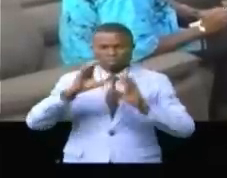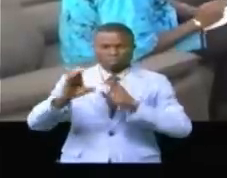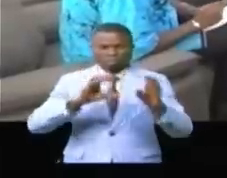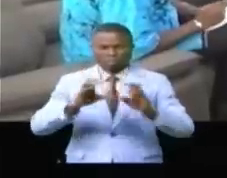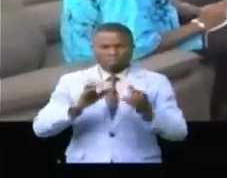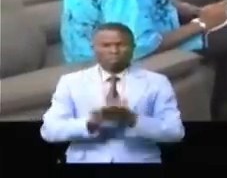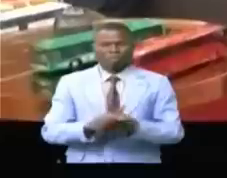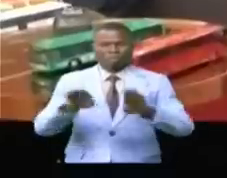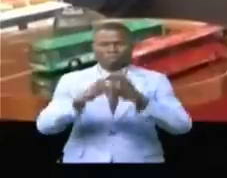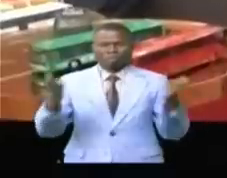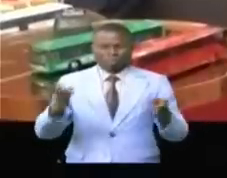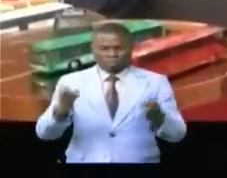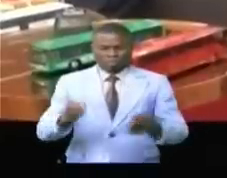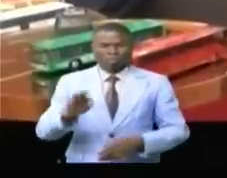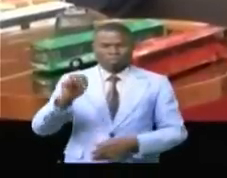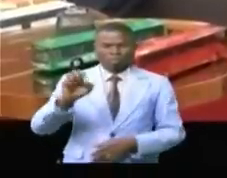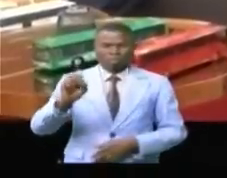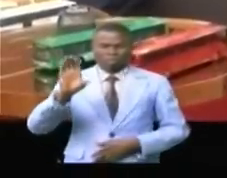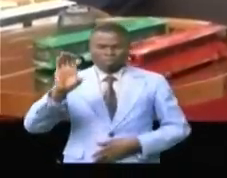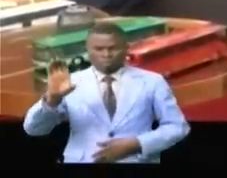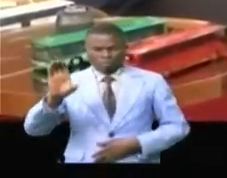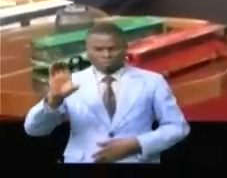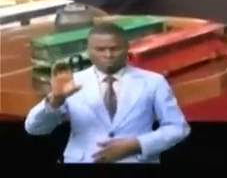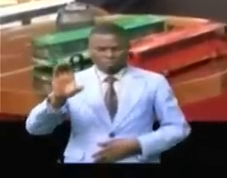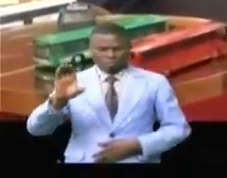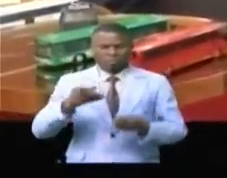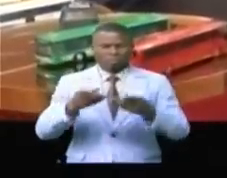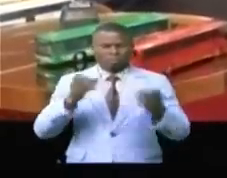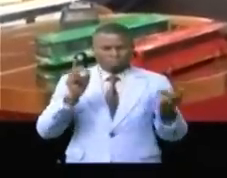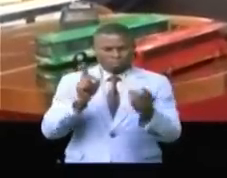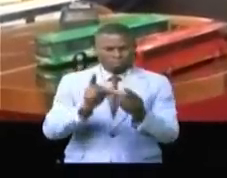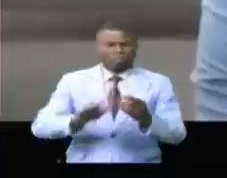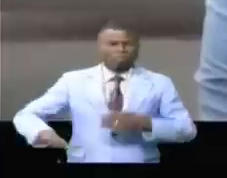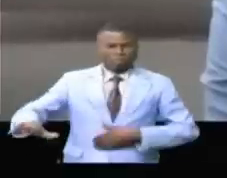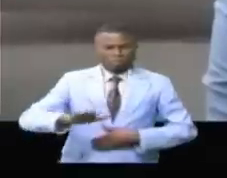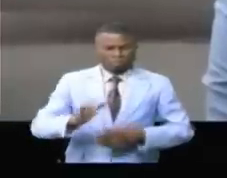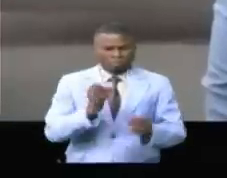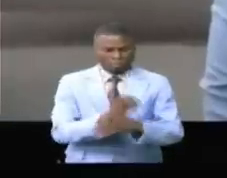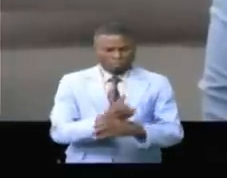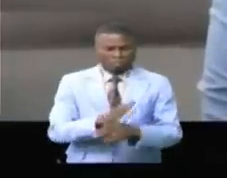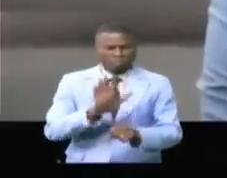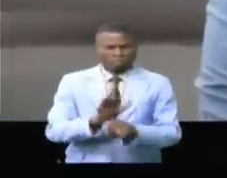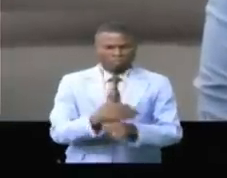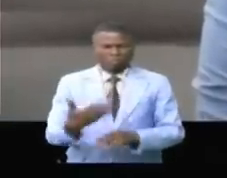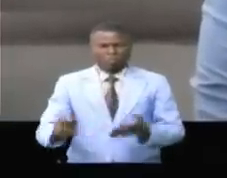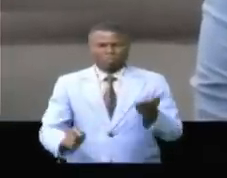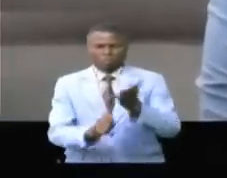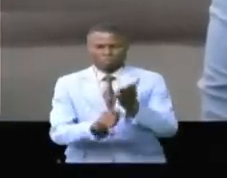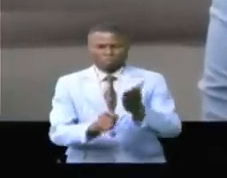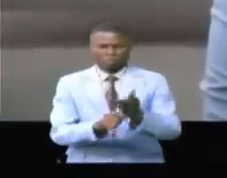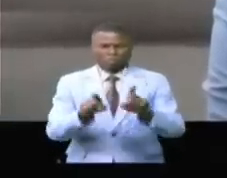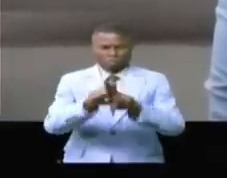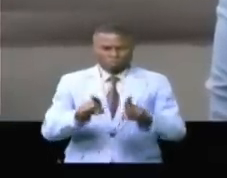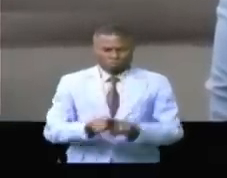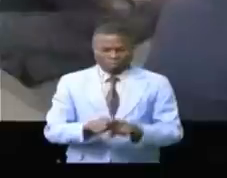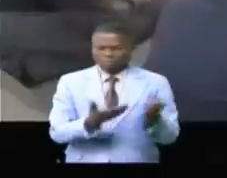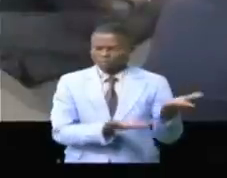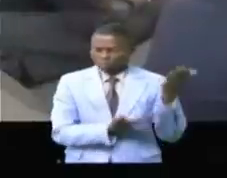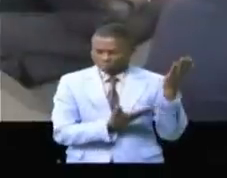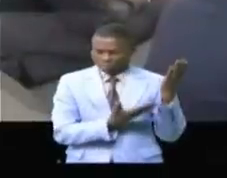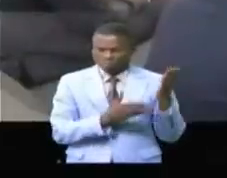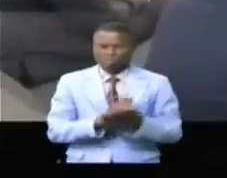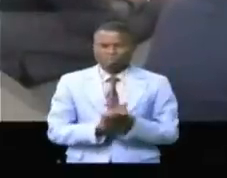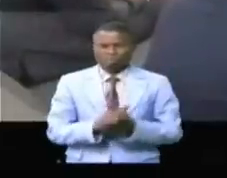et des Enclavements, Maître Marc Ekelali Kombo. À l'en croire, son pays dispose de matériel technique et industriel de qualité et